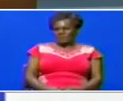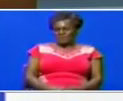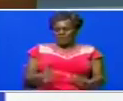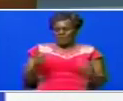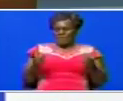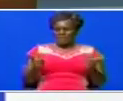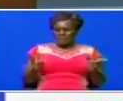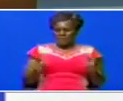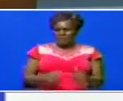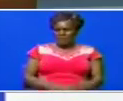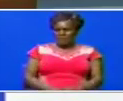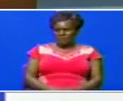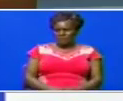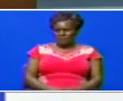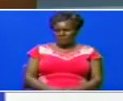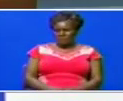Laikipia,